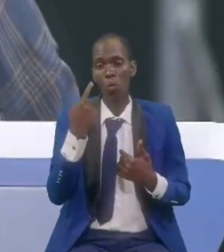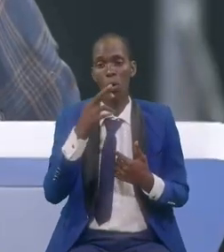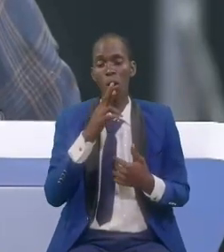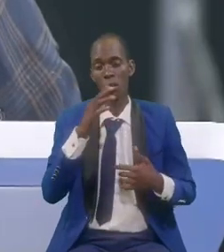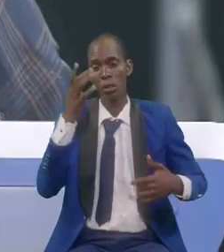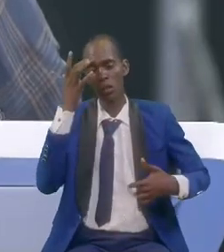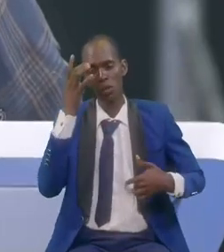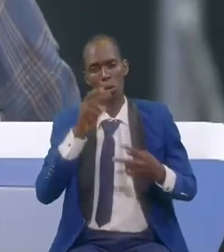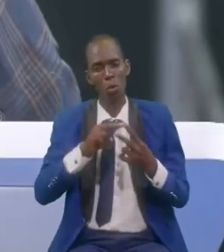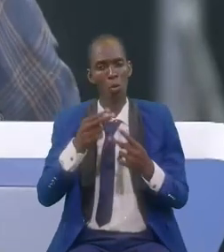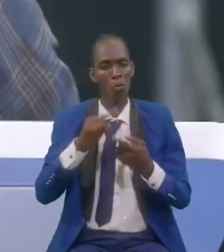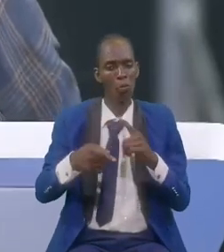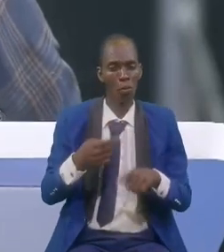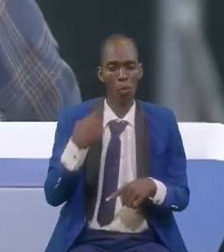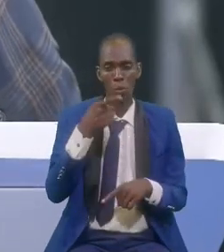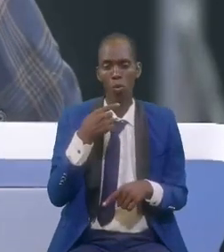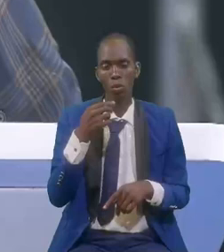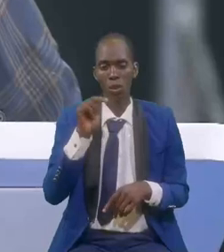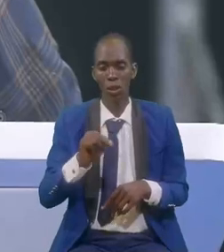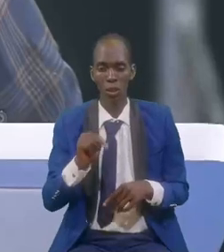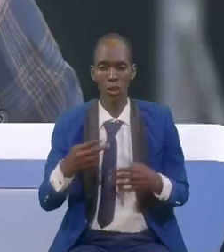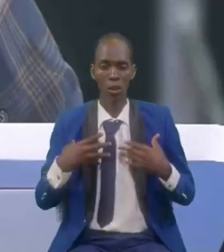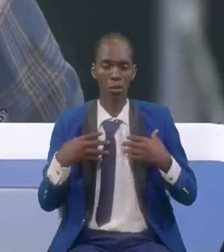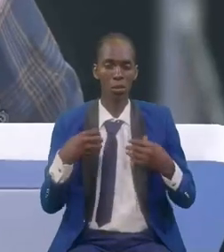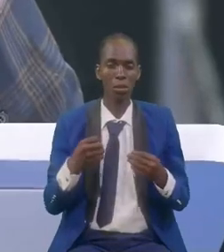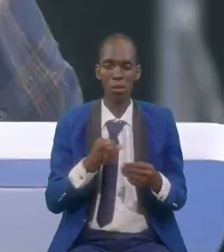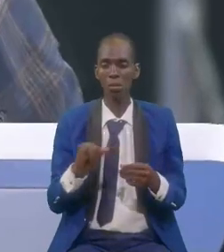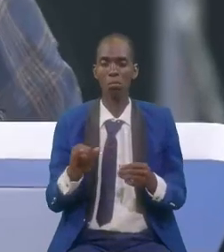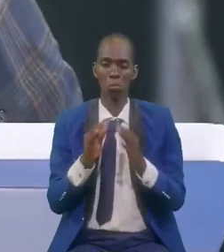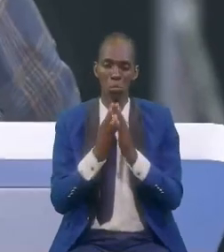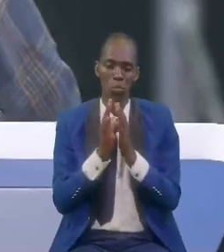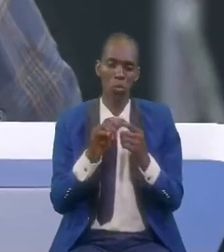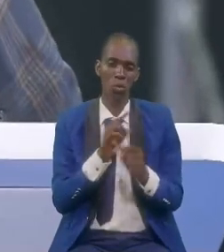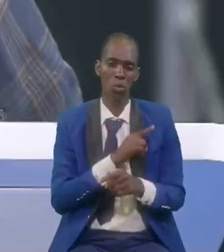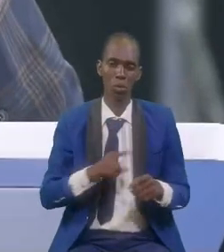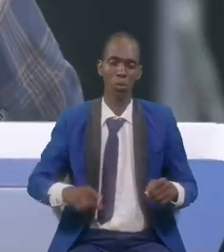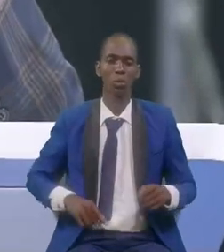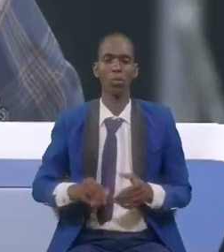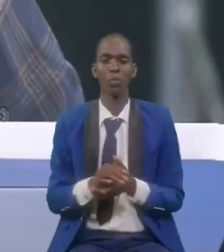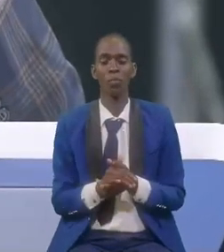Thank you.